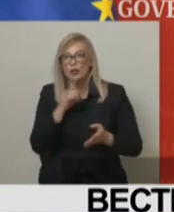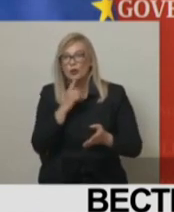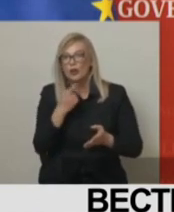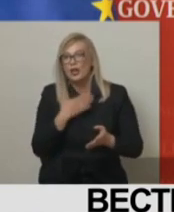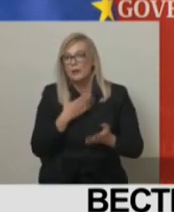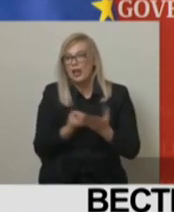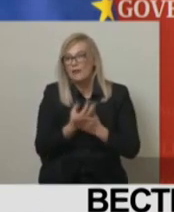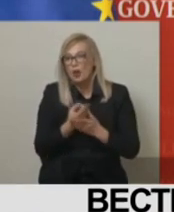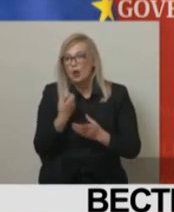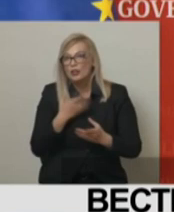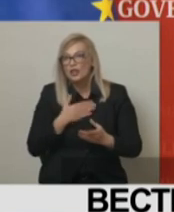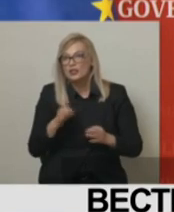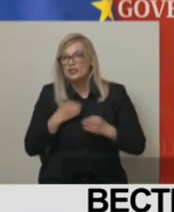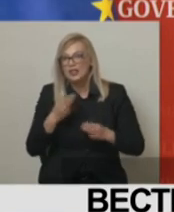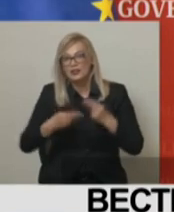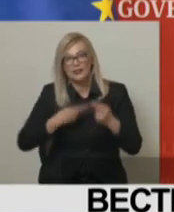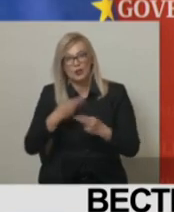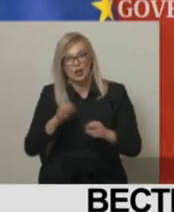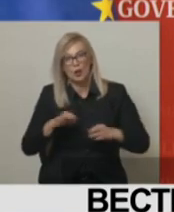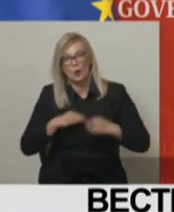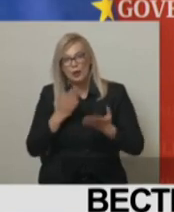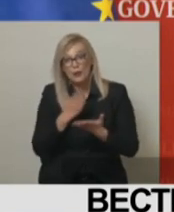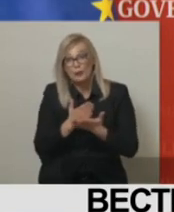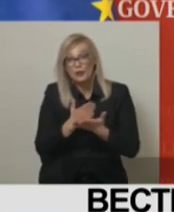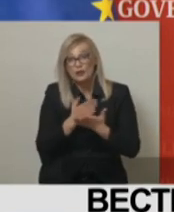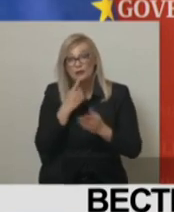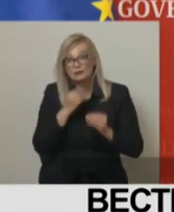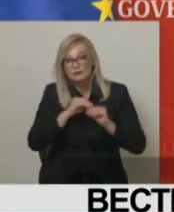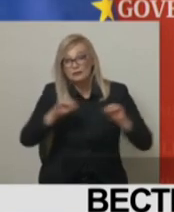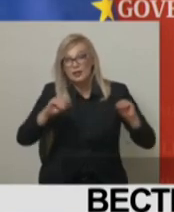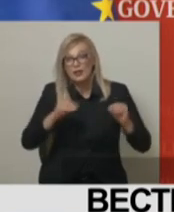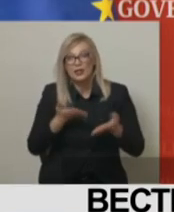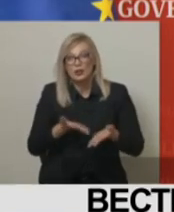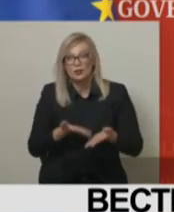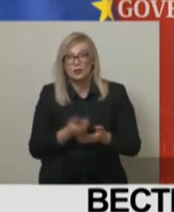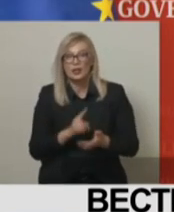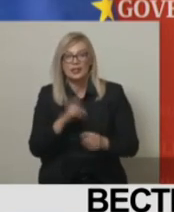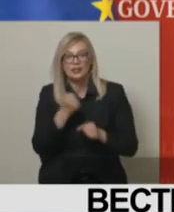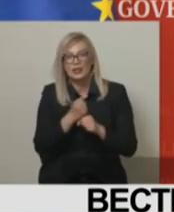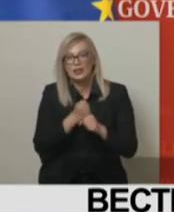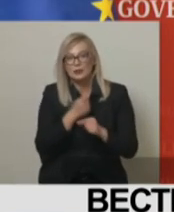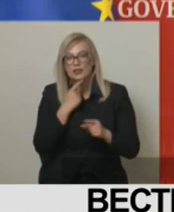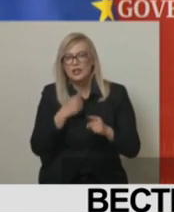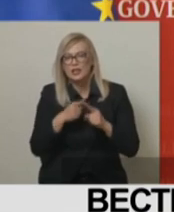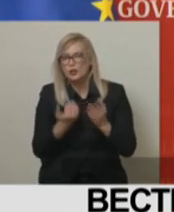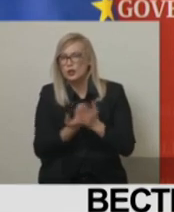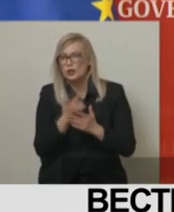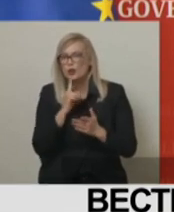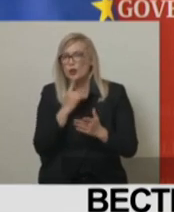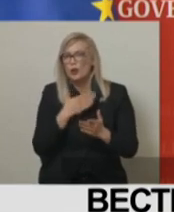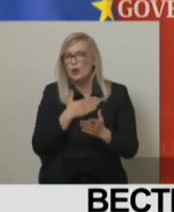имаме информација од нашата здравствена комисија, сабајлето беше споделена, тоа е дека не се работи за нешто ново која што